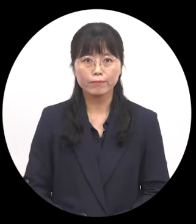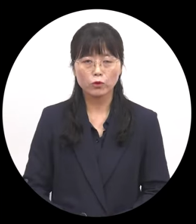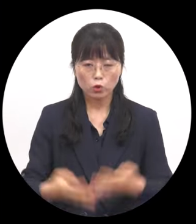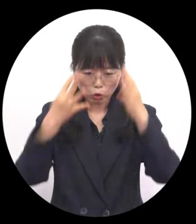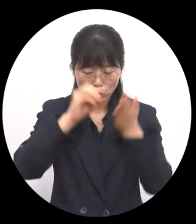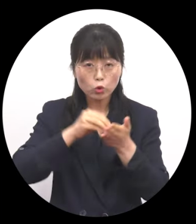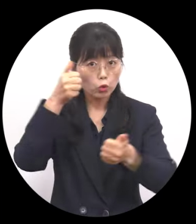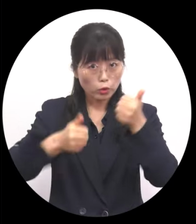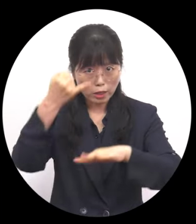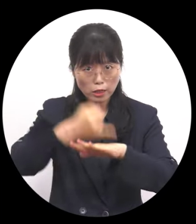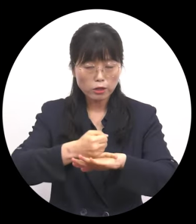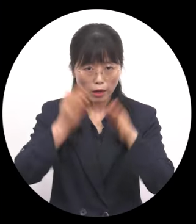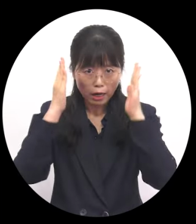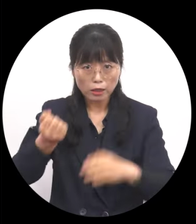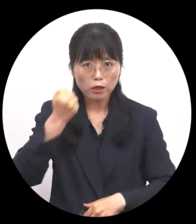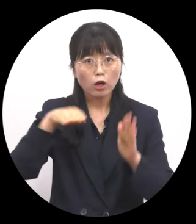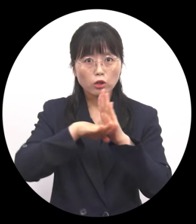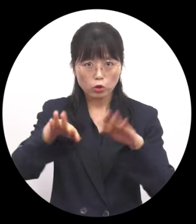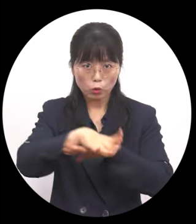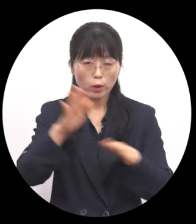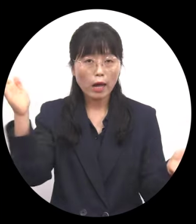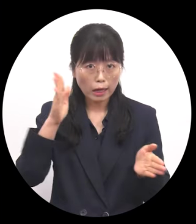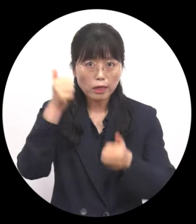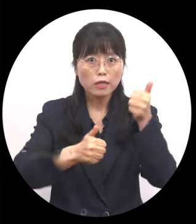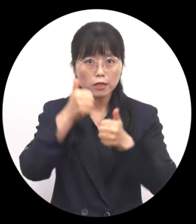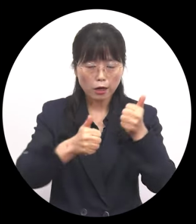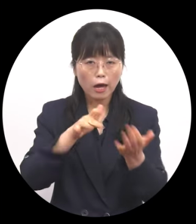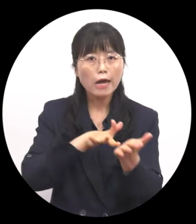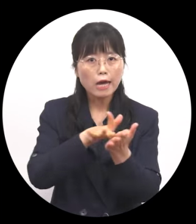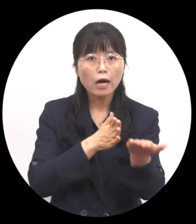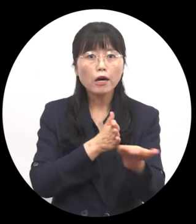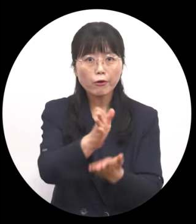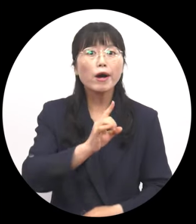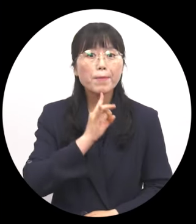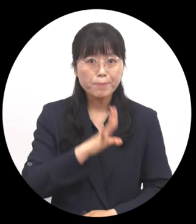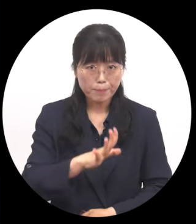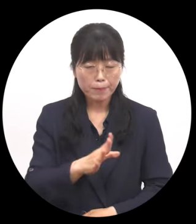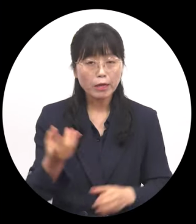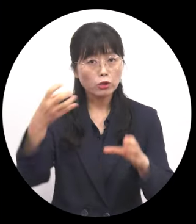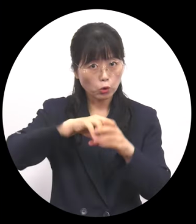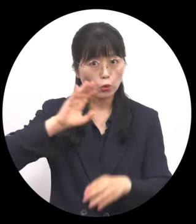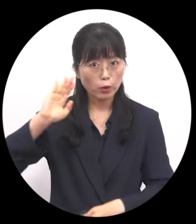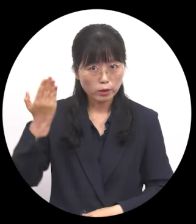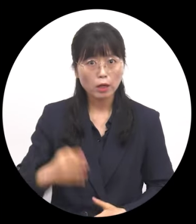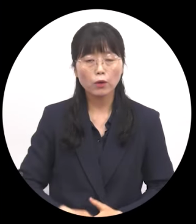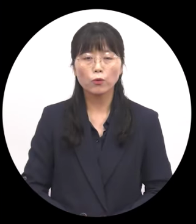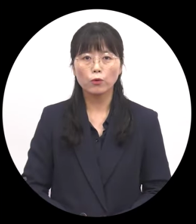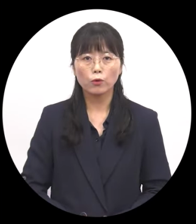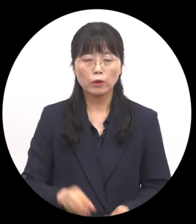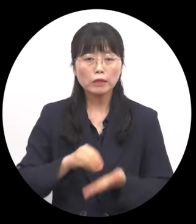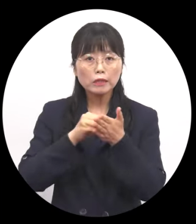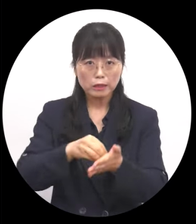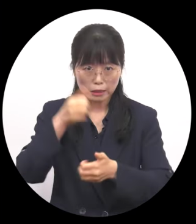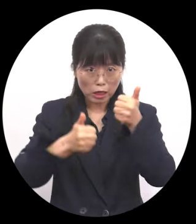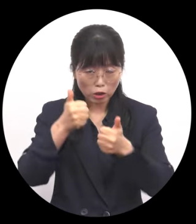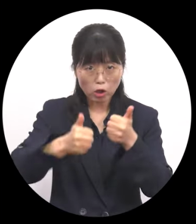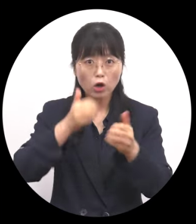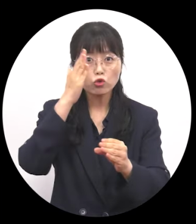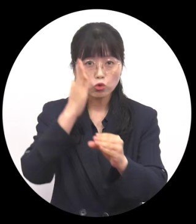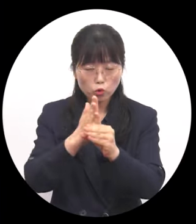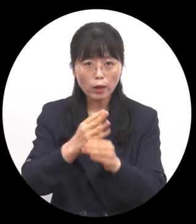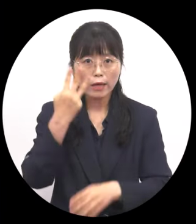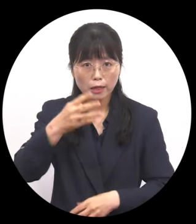수능 최저학력 기준은 농어촌 학생 전형의 약학과에서만 저희가 적용을 하고요. 응시 영역 중에